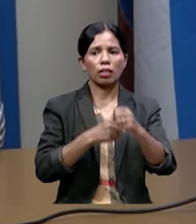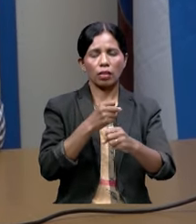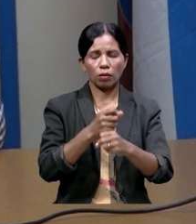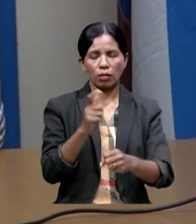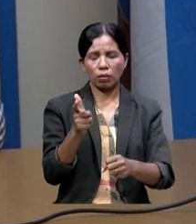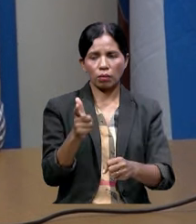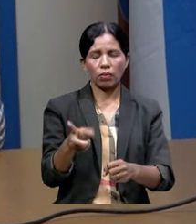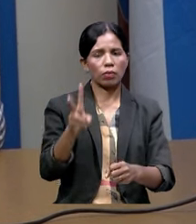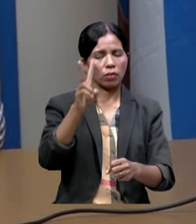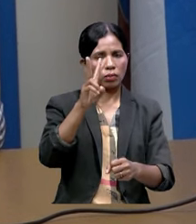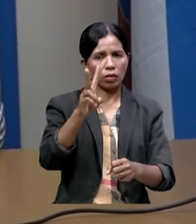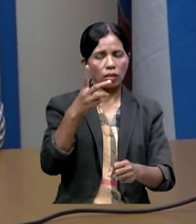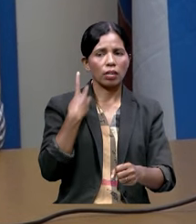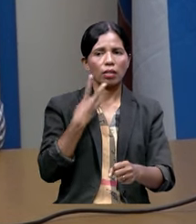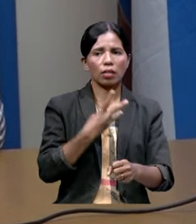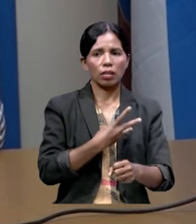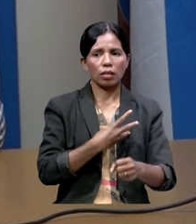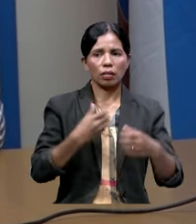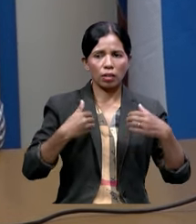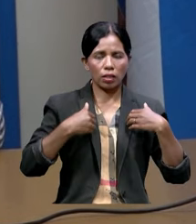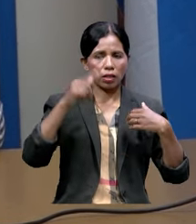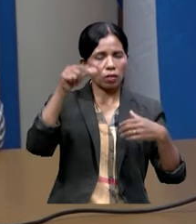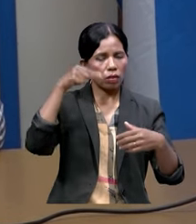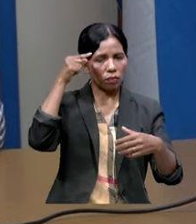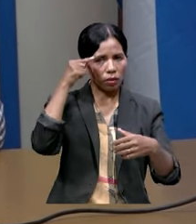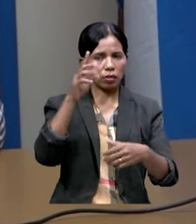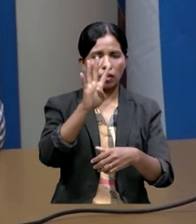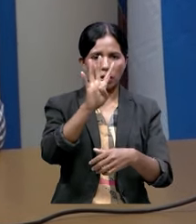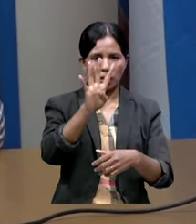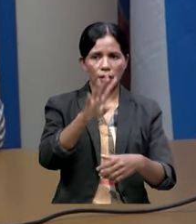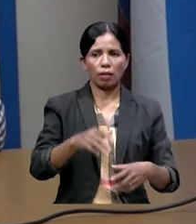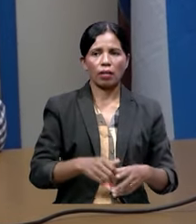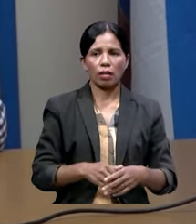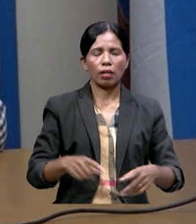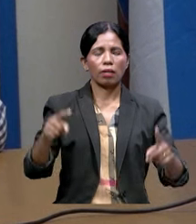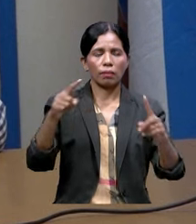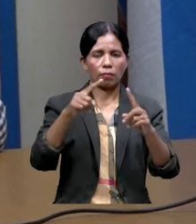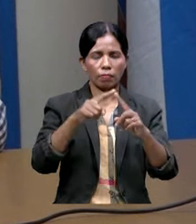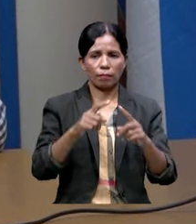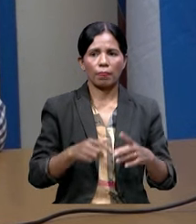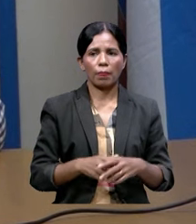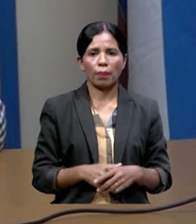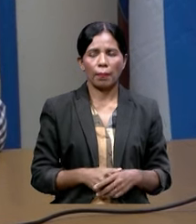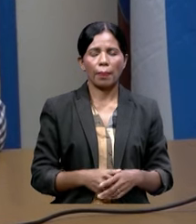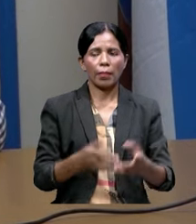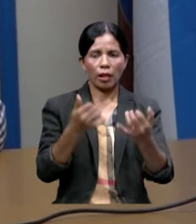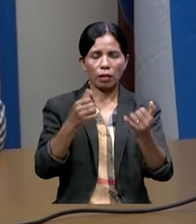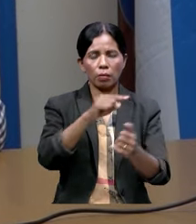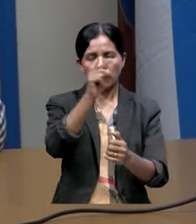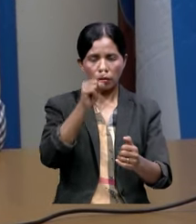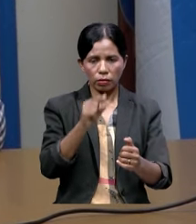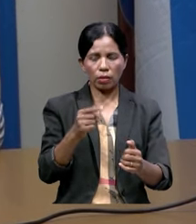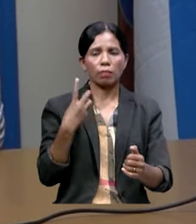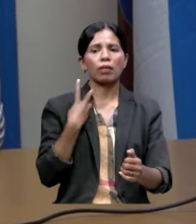resin rua significa ita foi niha governo karik dahat ba metade. Agora pergunta ba ita